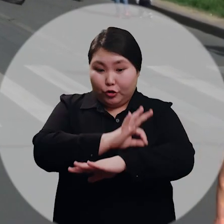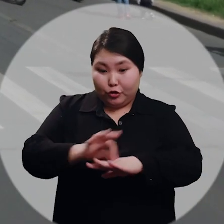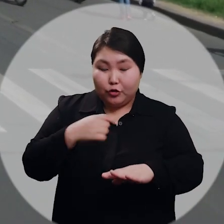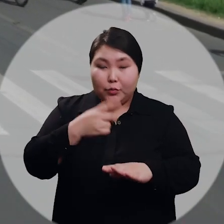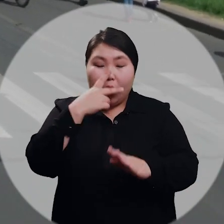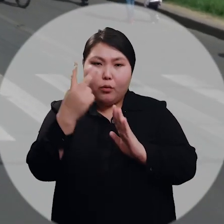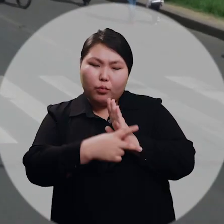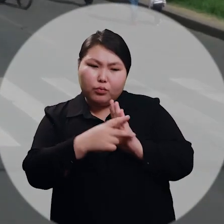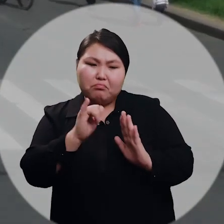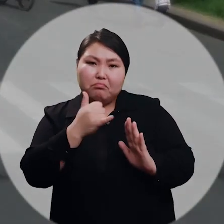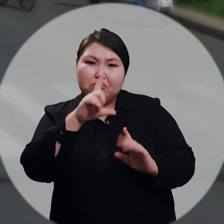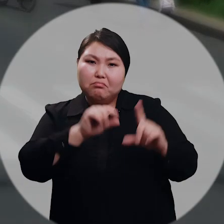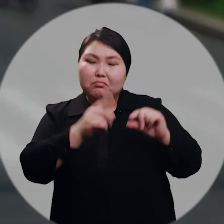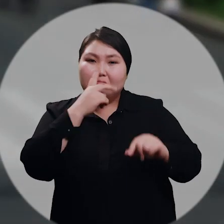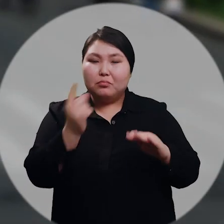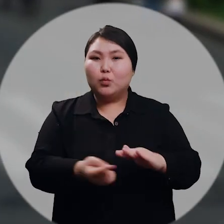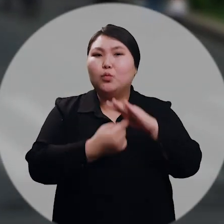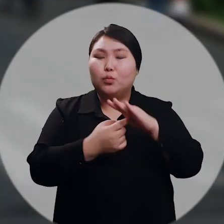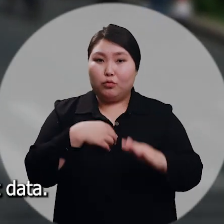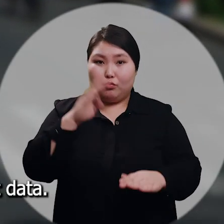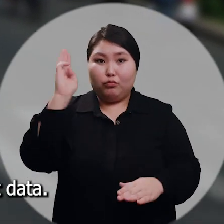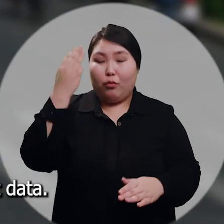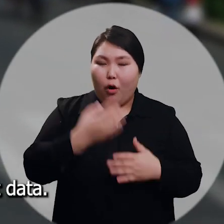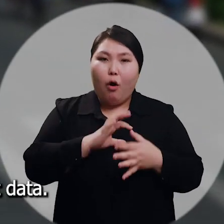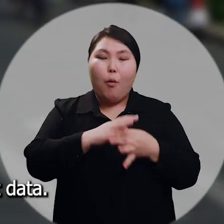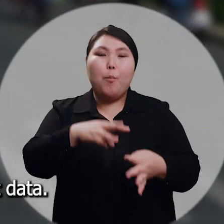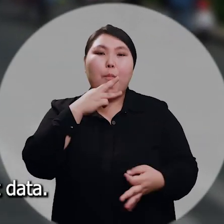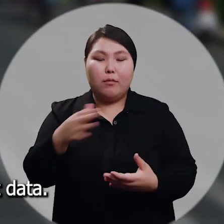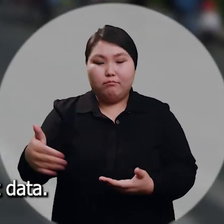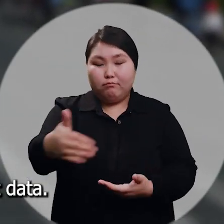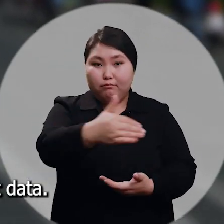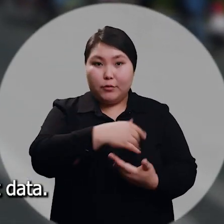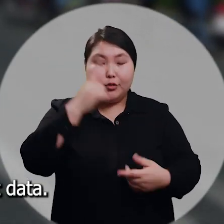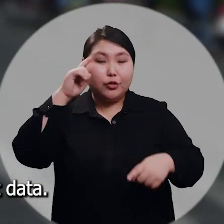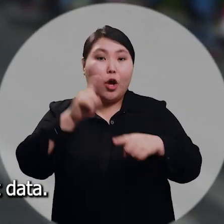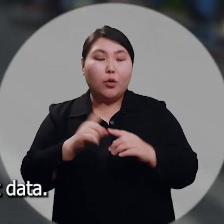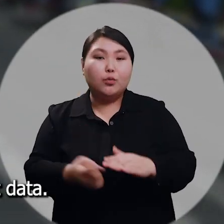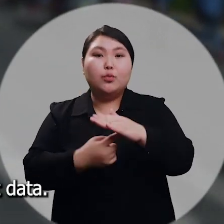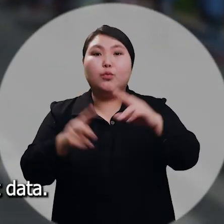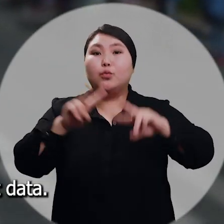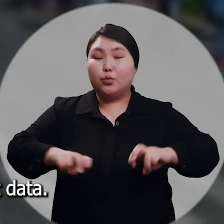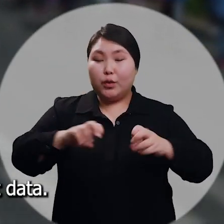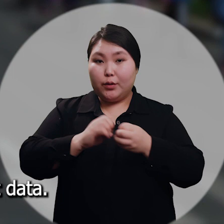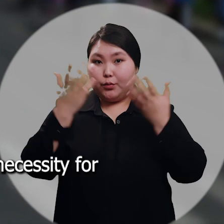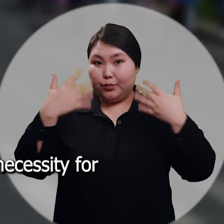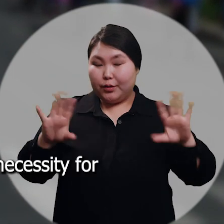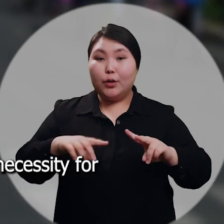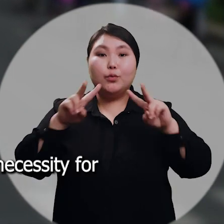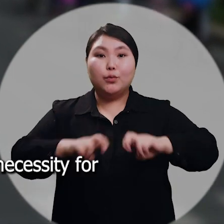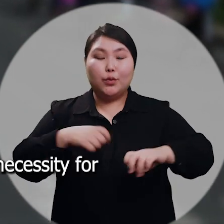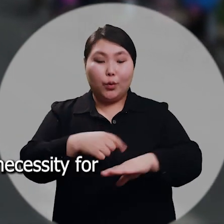. үлтүүдийн сүйр түршн тогтоох, холбагдох мэдээллыйг цүүлүүлэх сөрлғоор сүйр сөдалгаа хайсан билай.